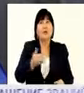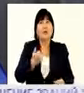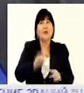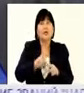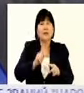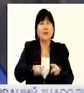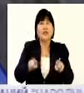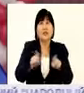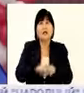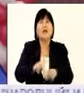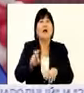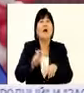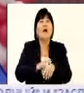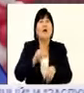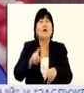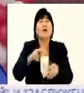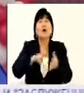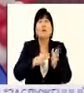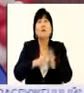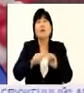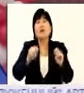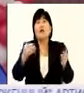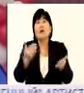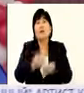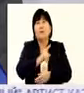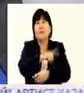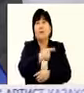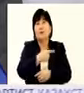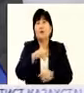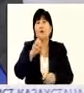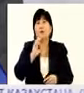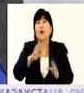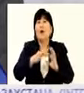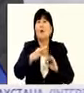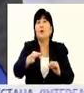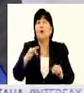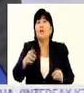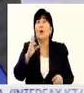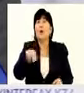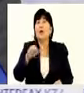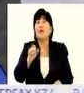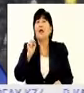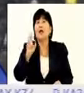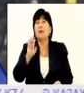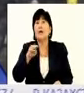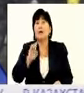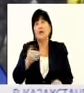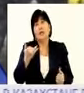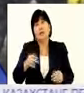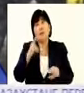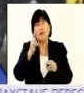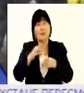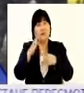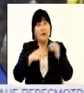стал фельдшерско-акушерским. Планируется открытие новых медицинских пунктов и в аульных округах Куланды и Акбасты. В следующем году